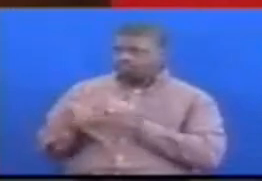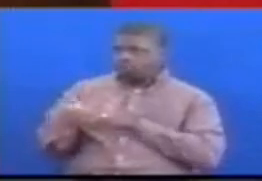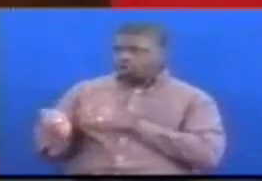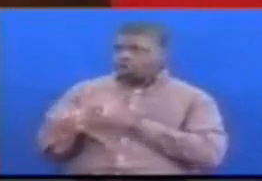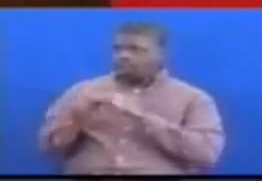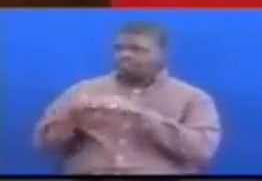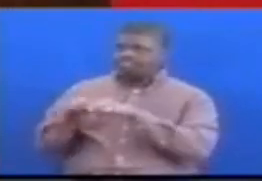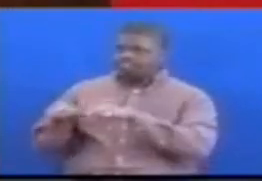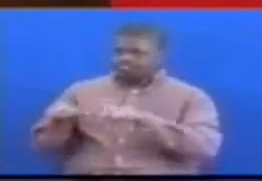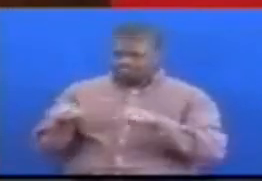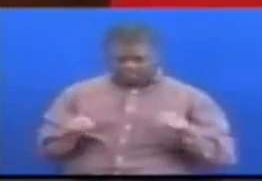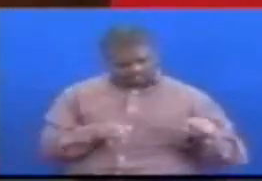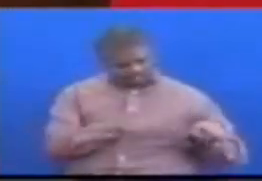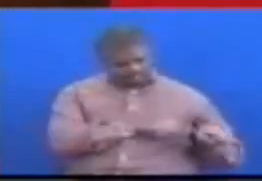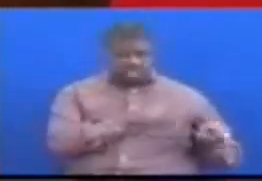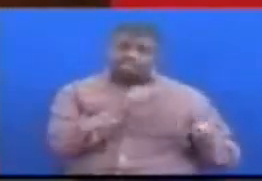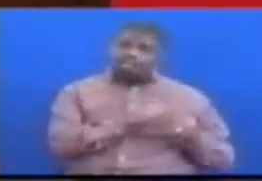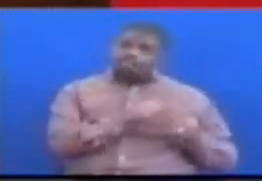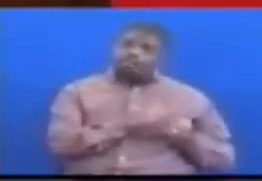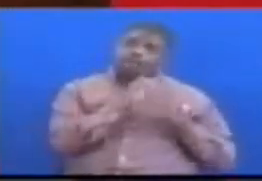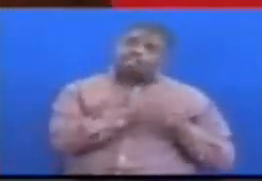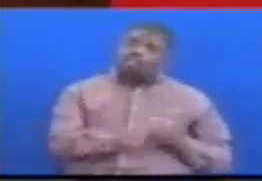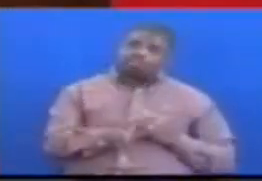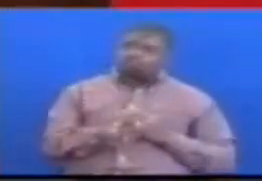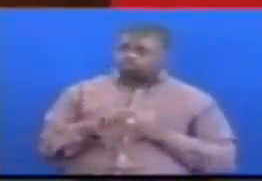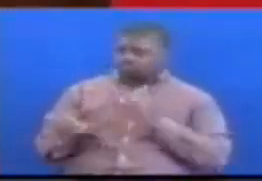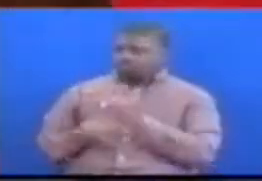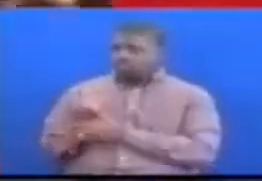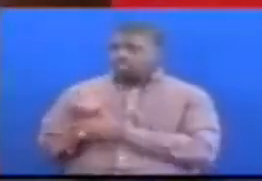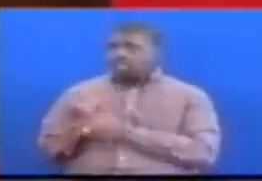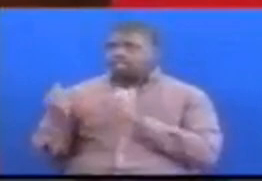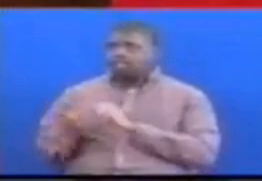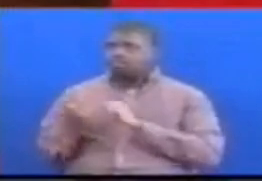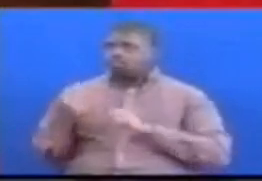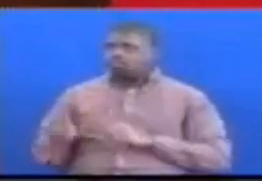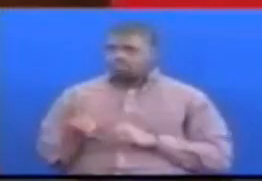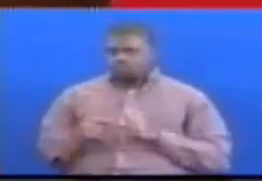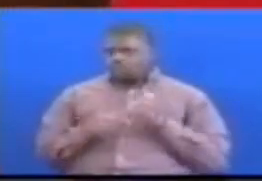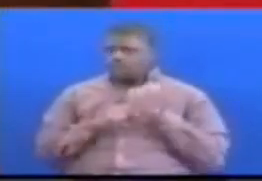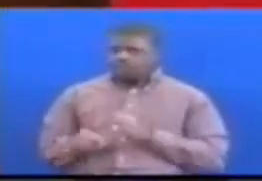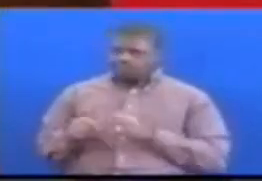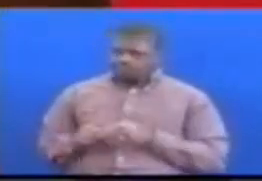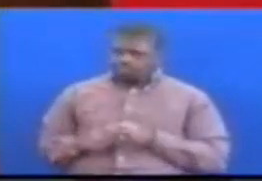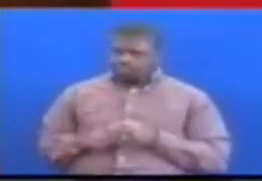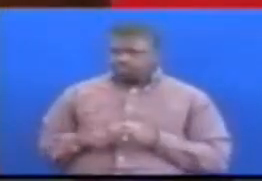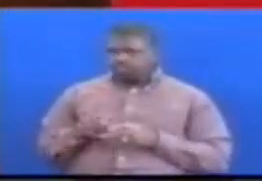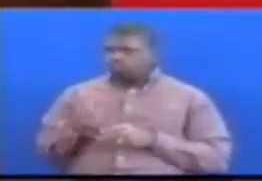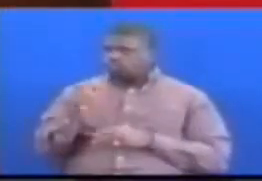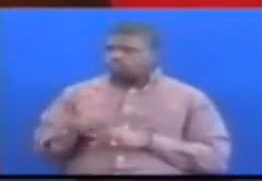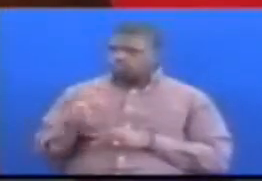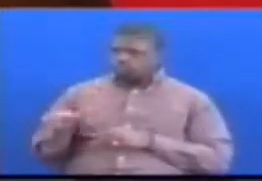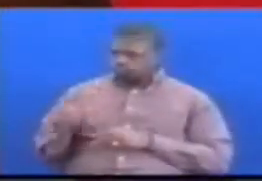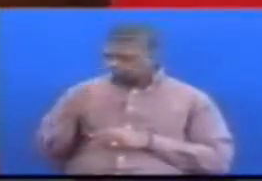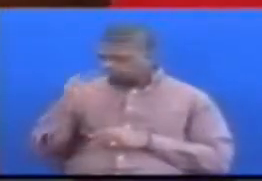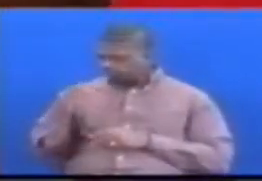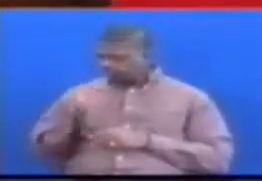hivi. Ni jambo la ajabu sana linapotokea tukio moja wapo la kiuhalifu, badala ya watu